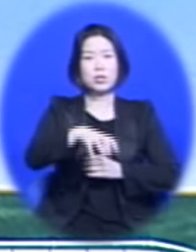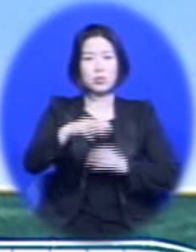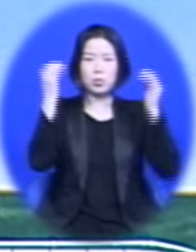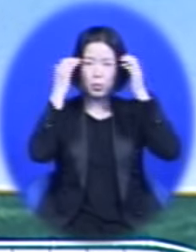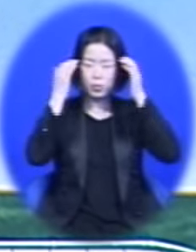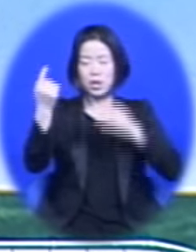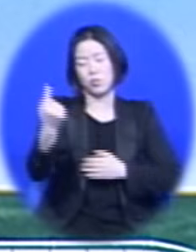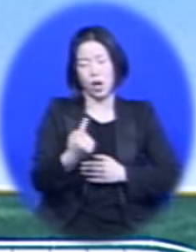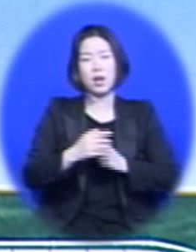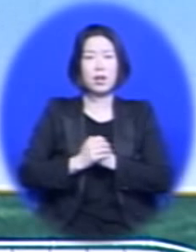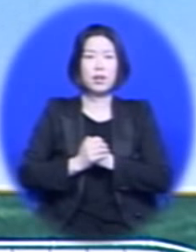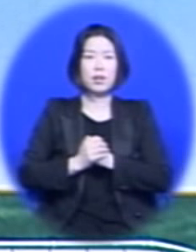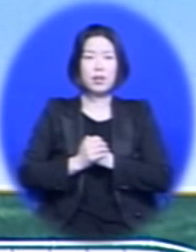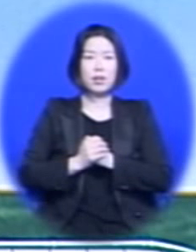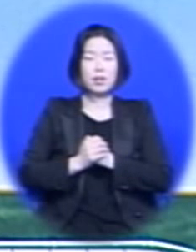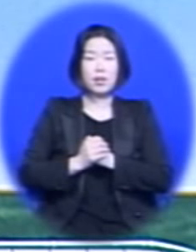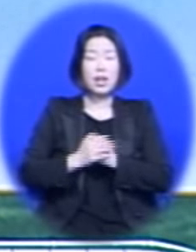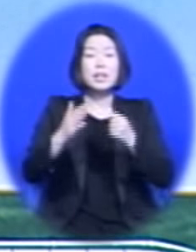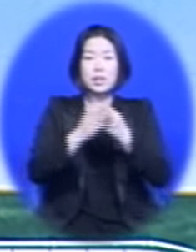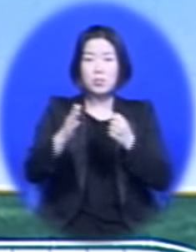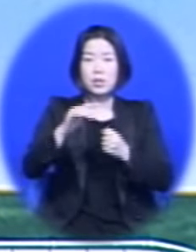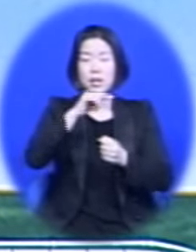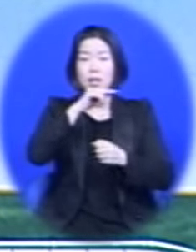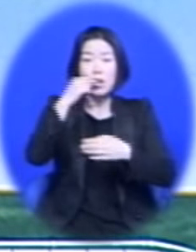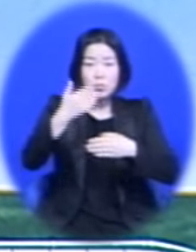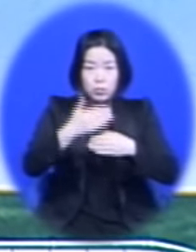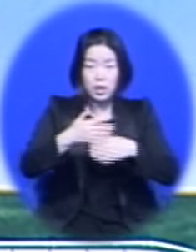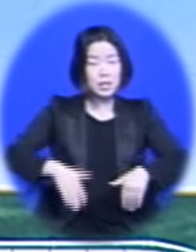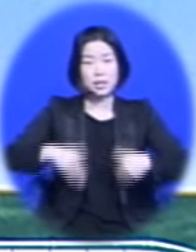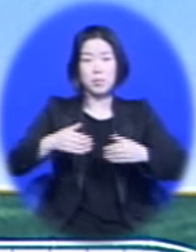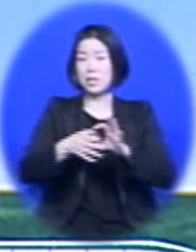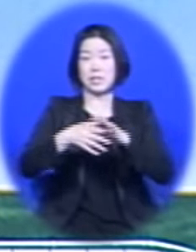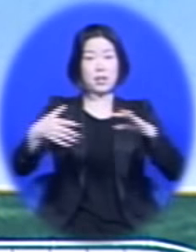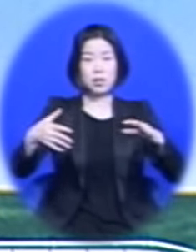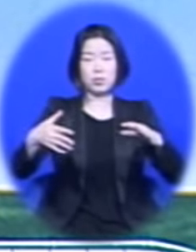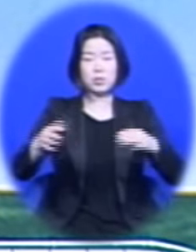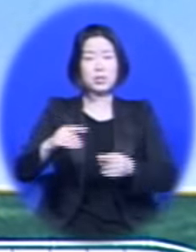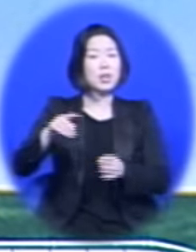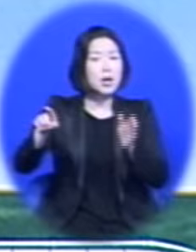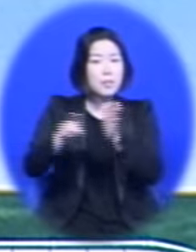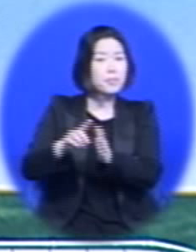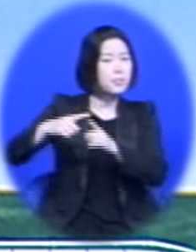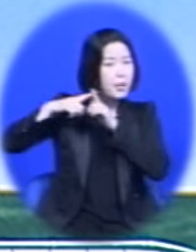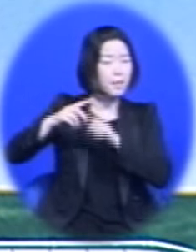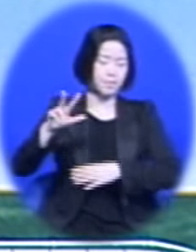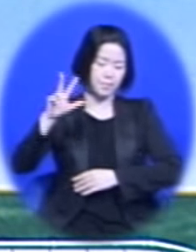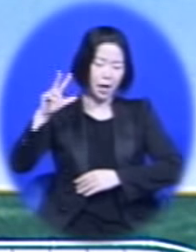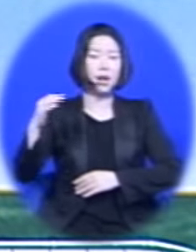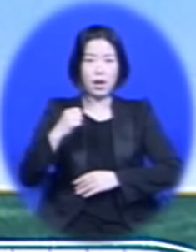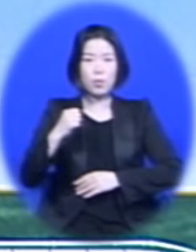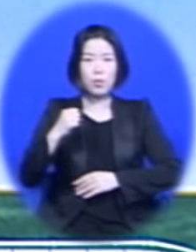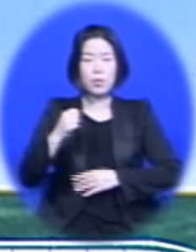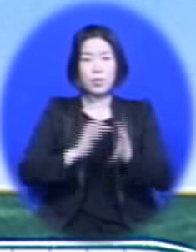고난이 옵니다. 그러니까 북한이나 남한이나 상관없이 순교를 각오하고 예수를